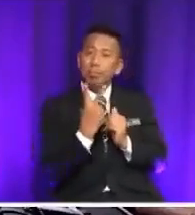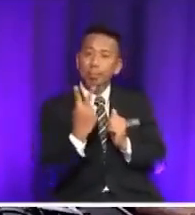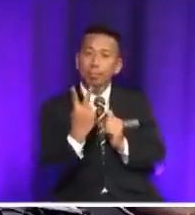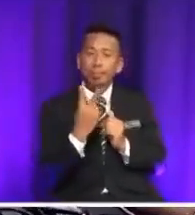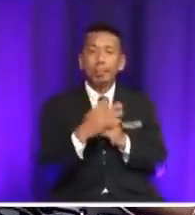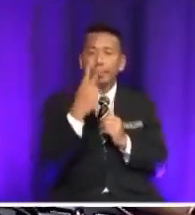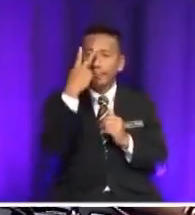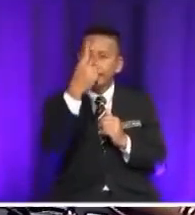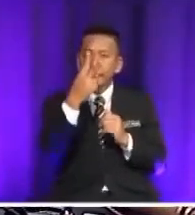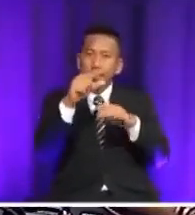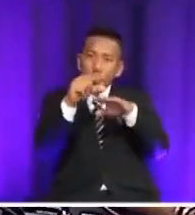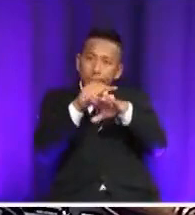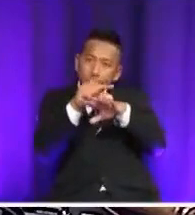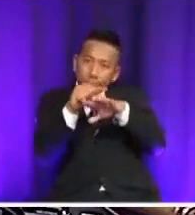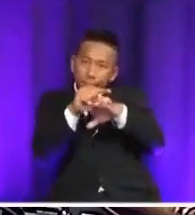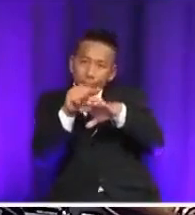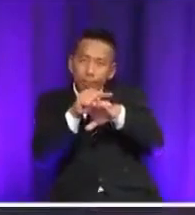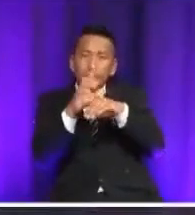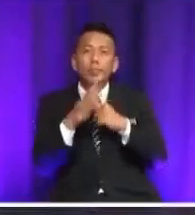kita gunakan